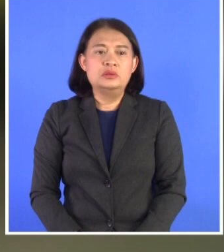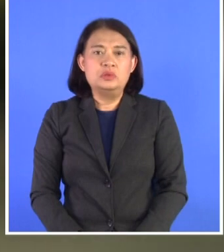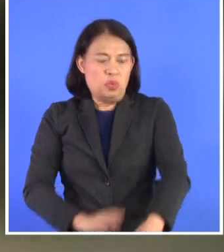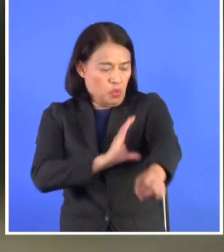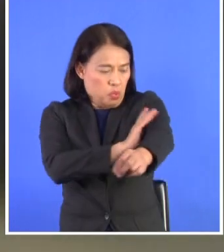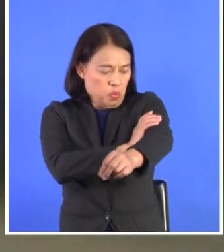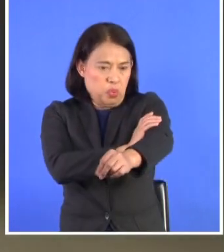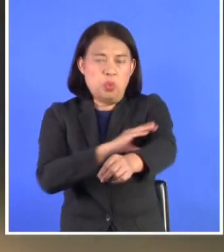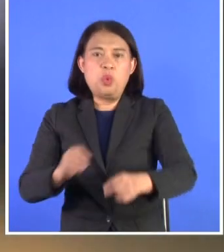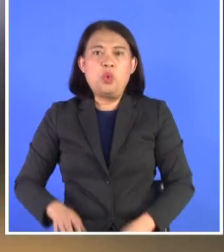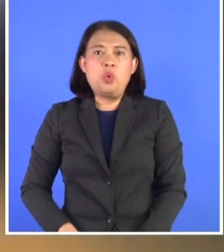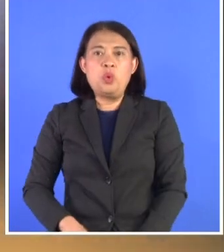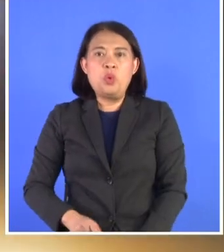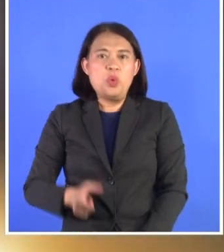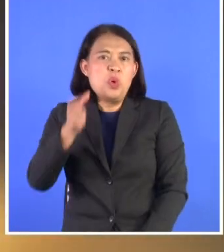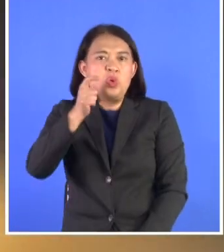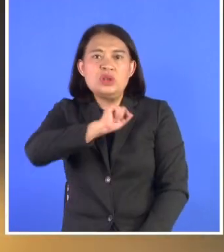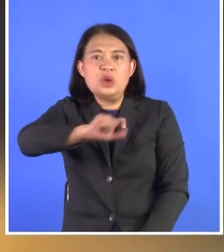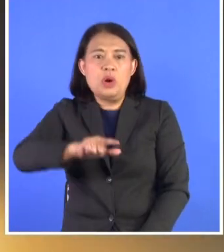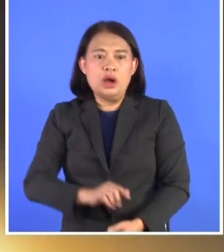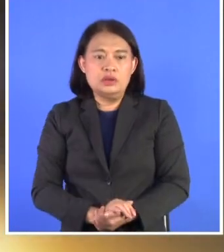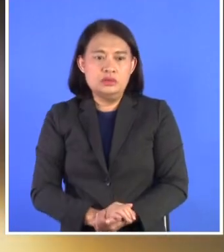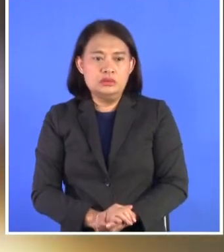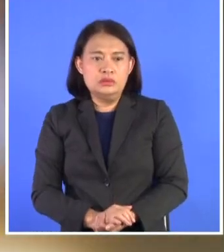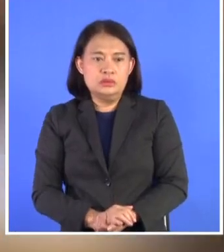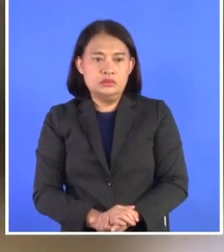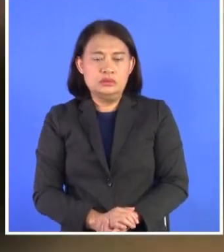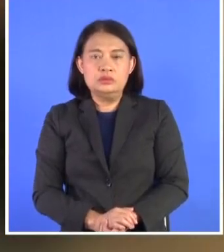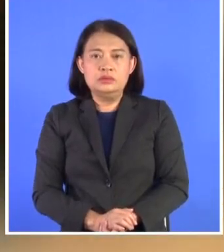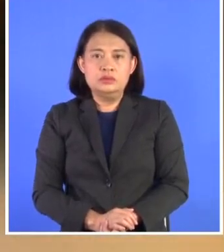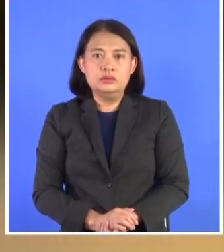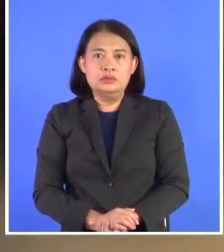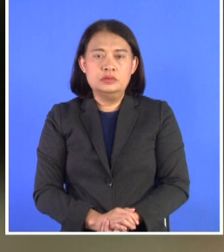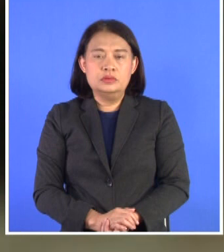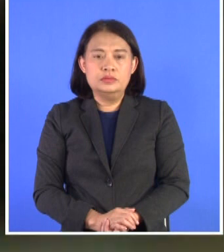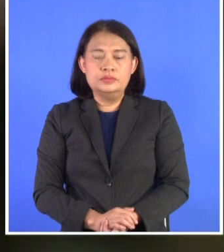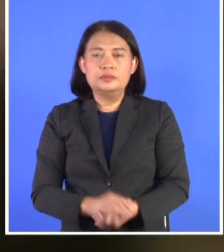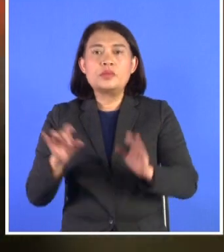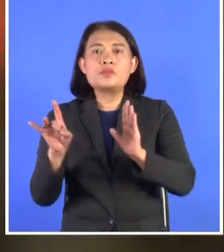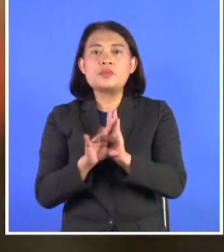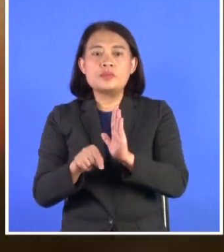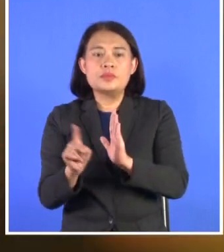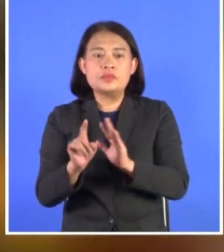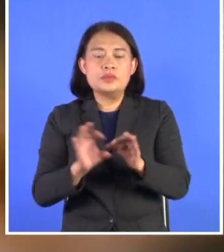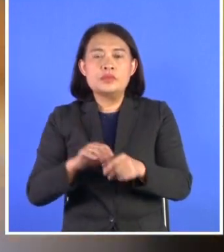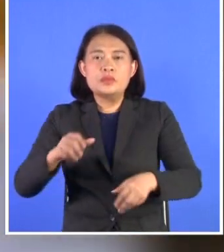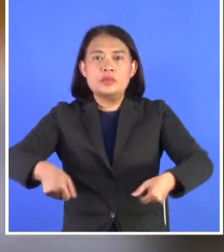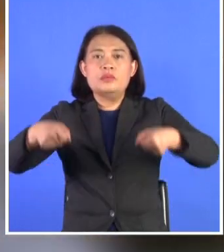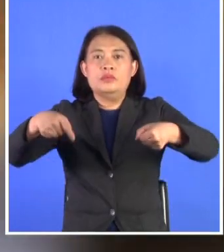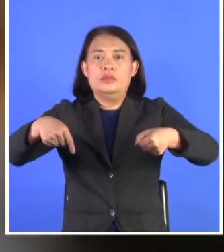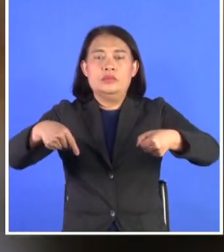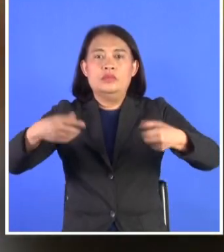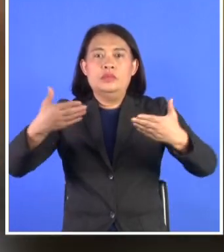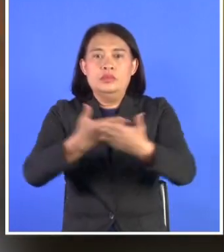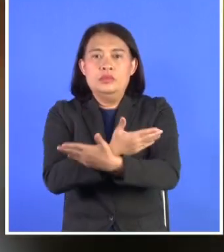ภัยเค้าอีกนะคะเออเอาสิเอาสิโดูนะครับสุดท้ายเนี่ยก็ต้องเปลี่ยนถุงนะครับแล้วก็